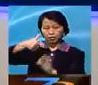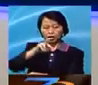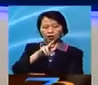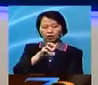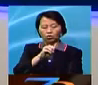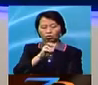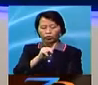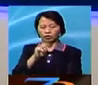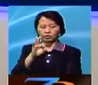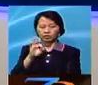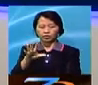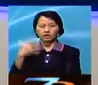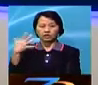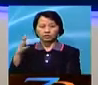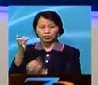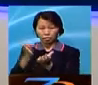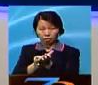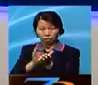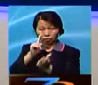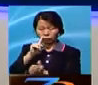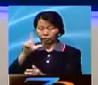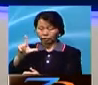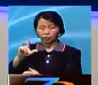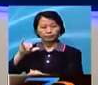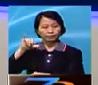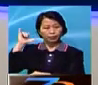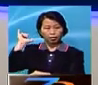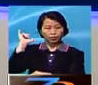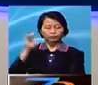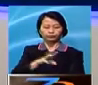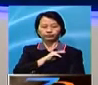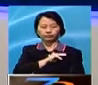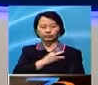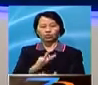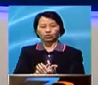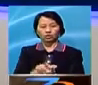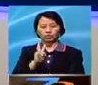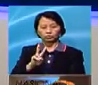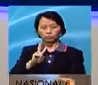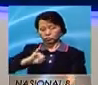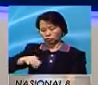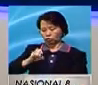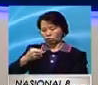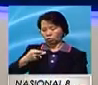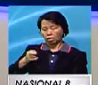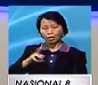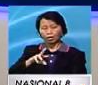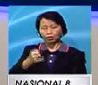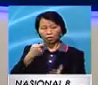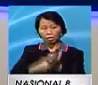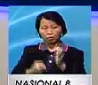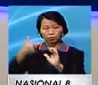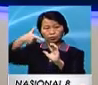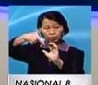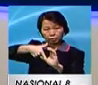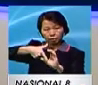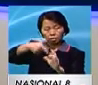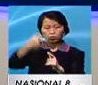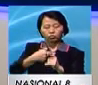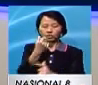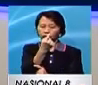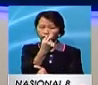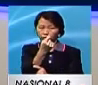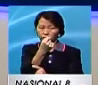95 sebanyak 15 sen seliter semalam. Menurut Menteri Kewangan Kedua, Datuk Johari Abdul Ghani, harga bahan api bagi bulan